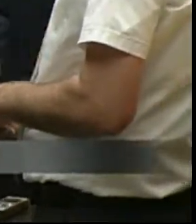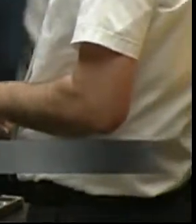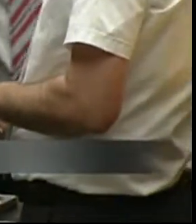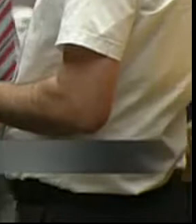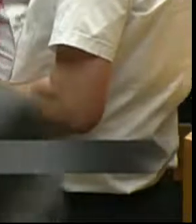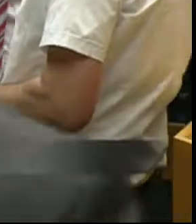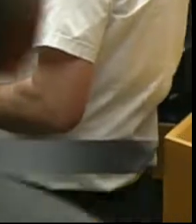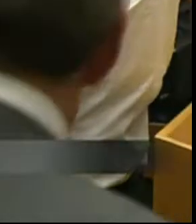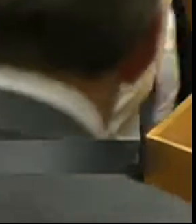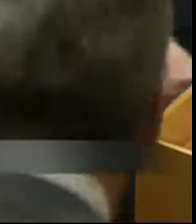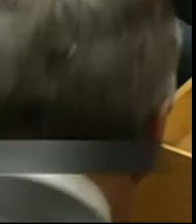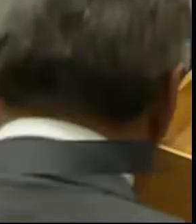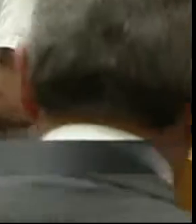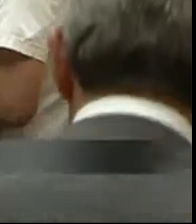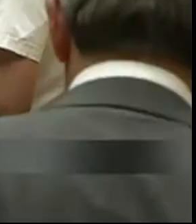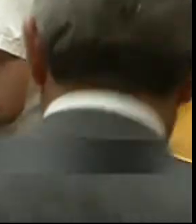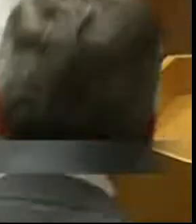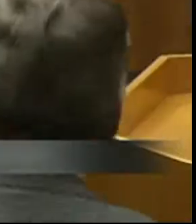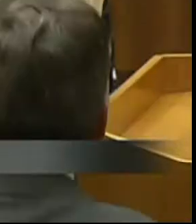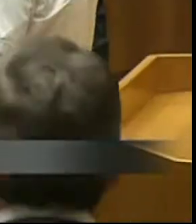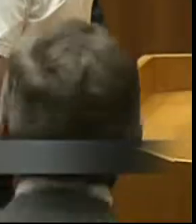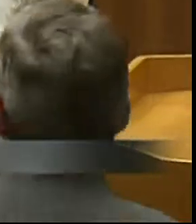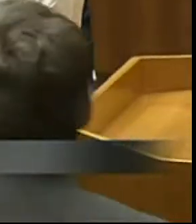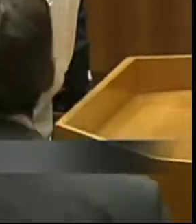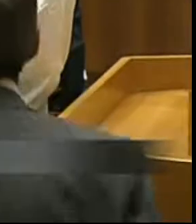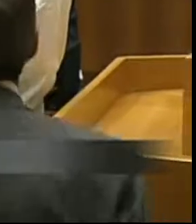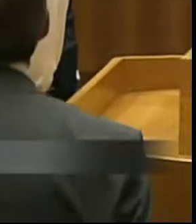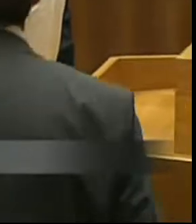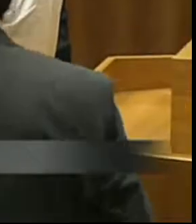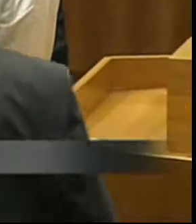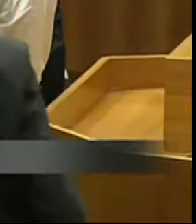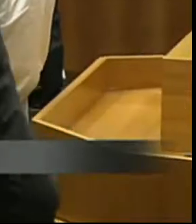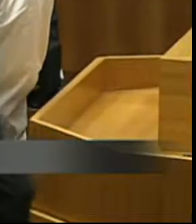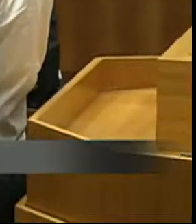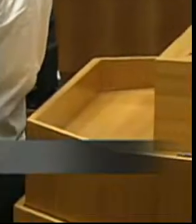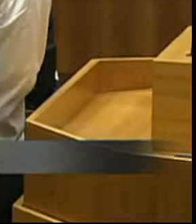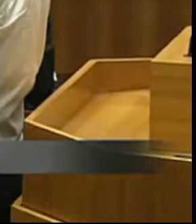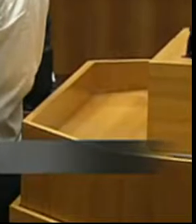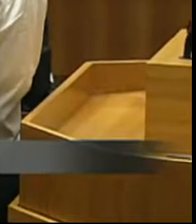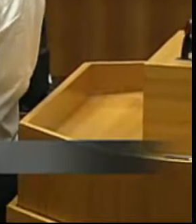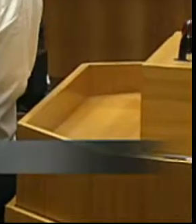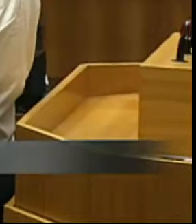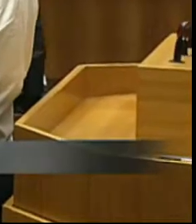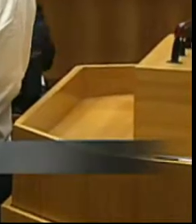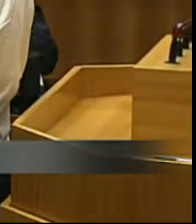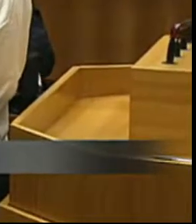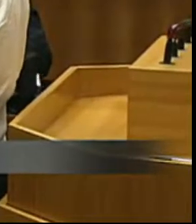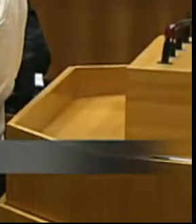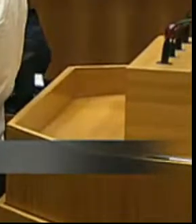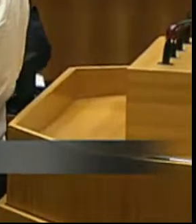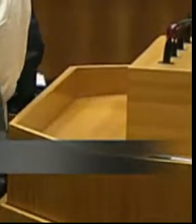sogenannten namentlichen Abstimmung bereits. Die hölzerne Wahlurne ist bereits in der Mitte des Plenarsaals aufgebaut